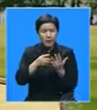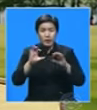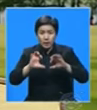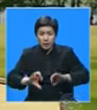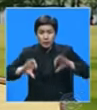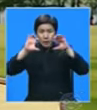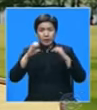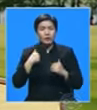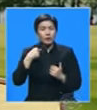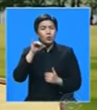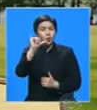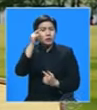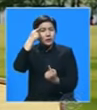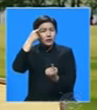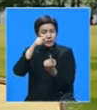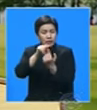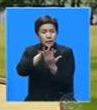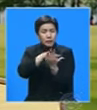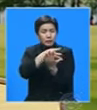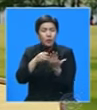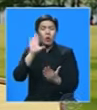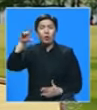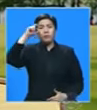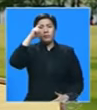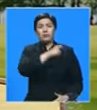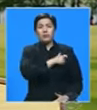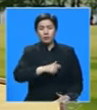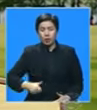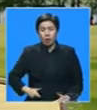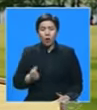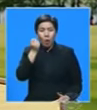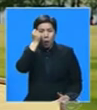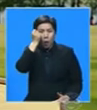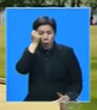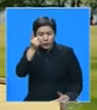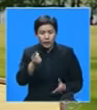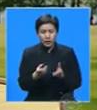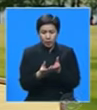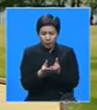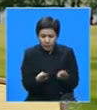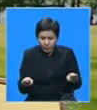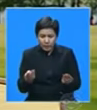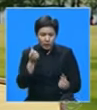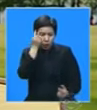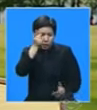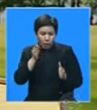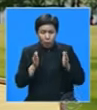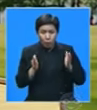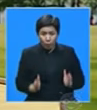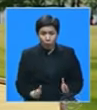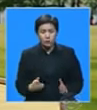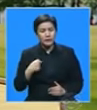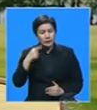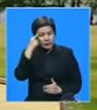ช้ยุทธศาสตร์พระราชทานเข้าใจเข้าถึงพัฒนาเข้าใจทั้งคนเข้าใจทั้งพื้นที่เข้าใจถึงปัญหานะครับมันถึงจะหา